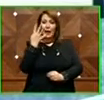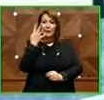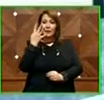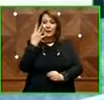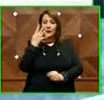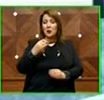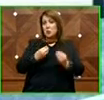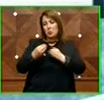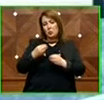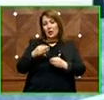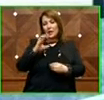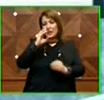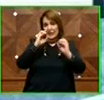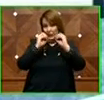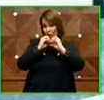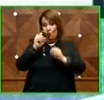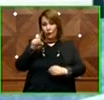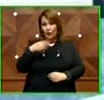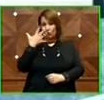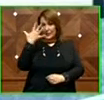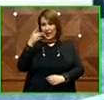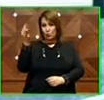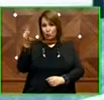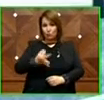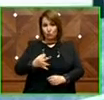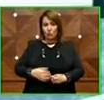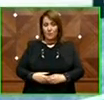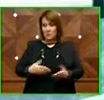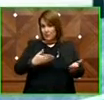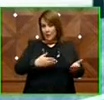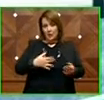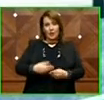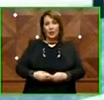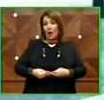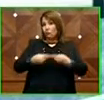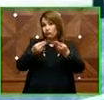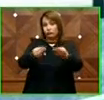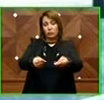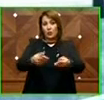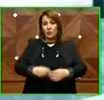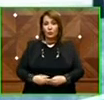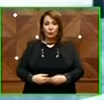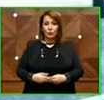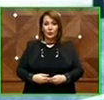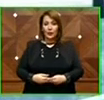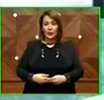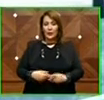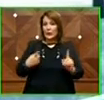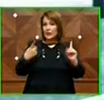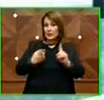4 أو 5 بالمئة. هذه المعطيات يعني اللي ما يخص